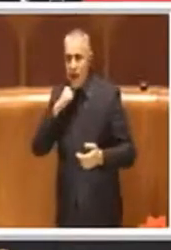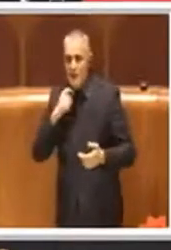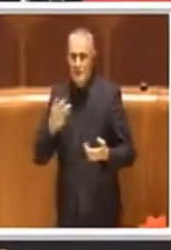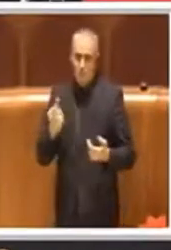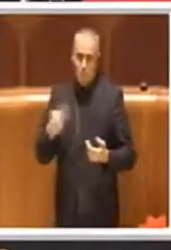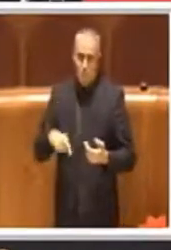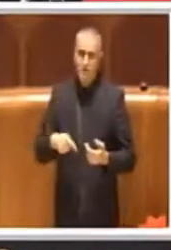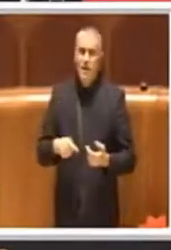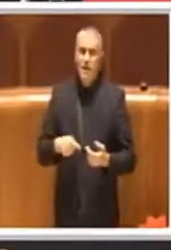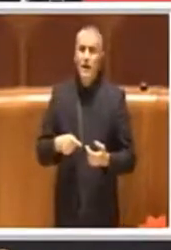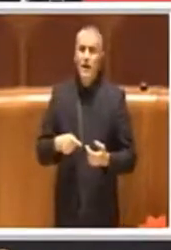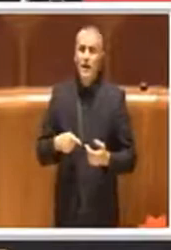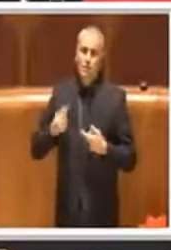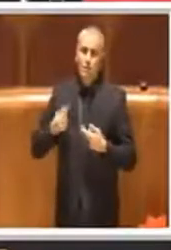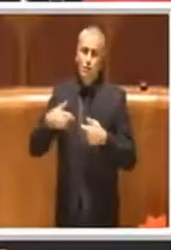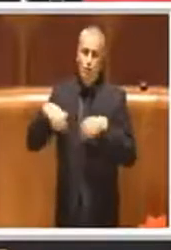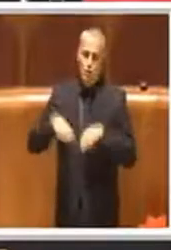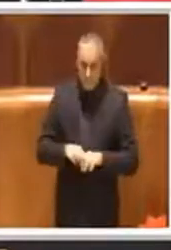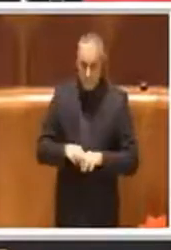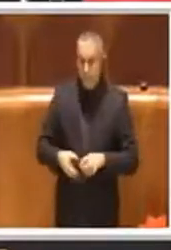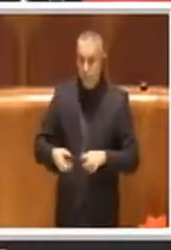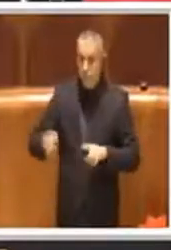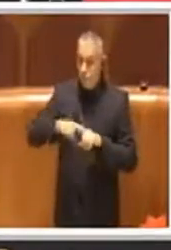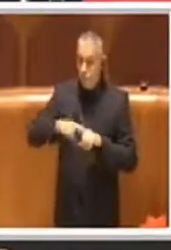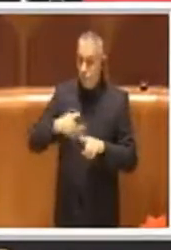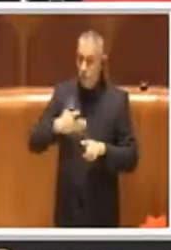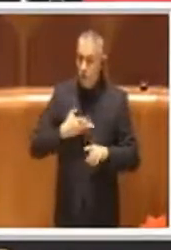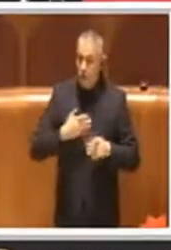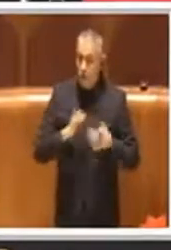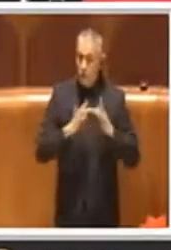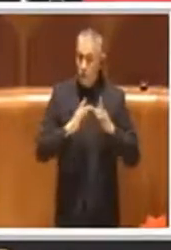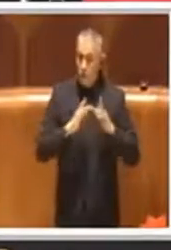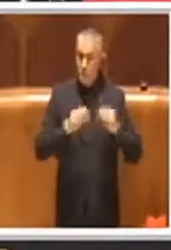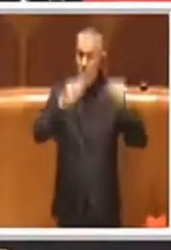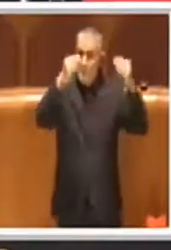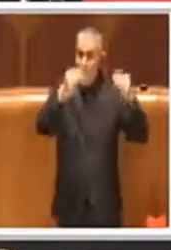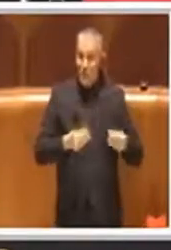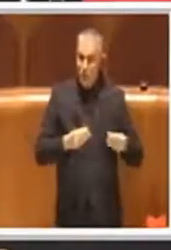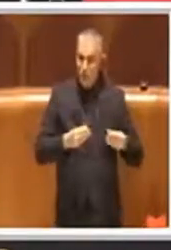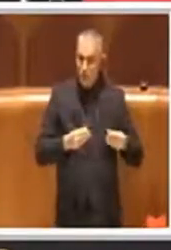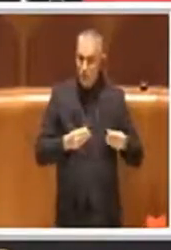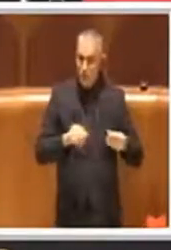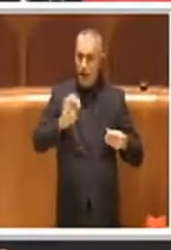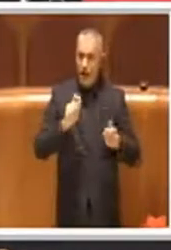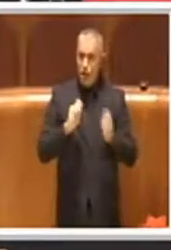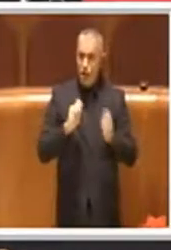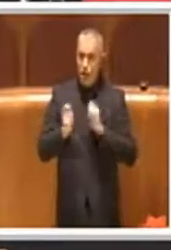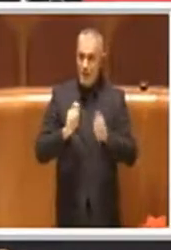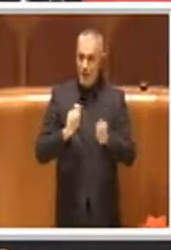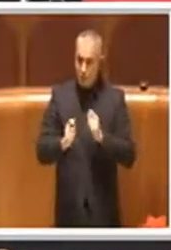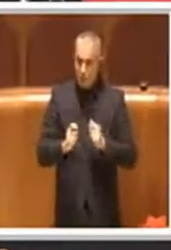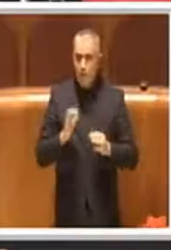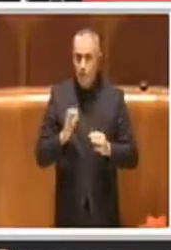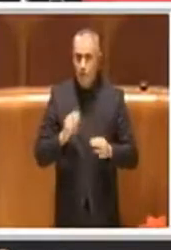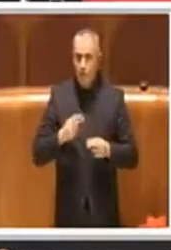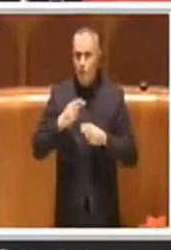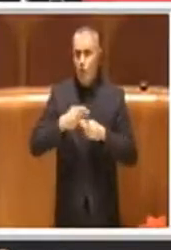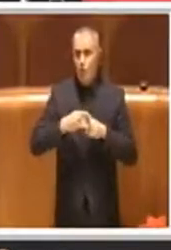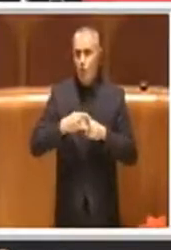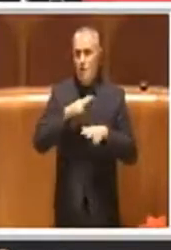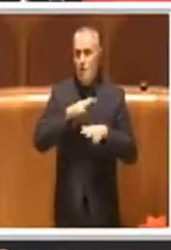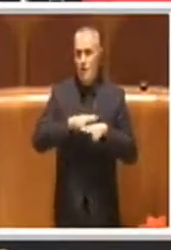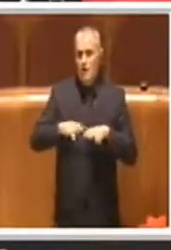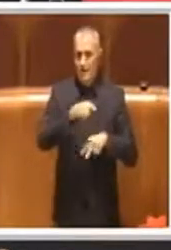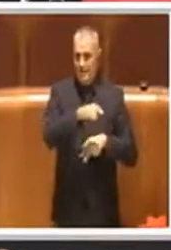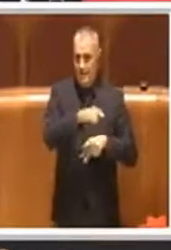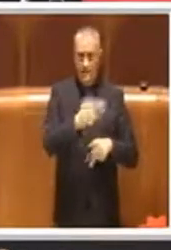viene già realizzato sono le piattaforme di e-commerce promosse da Roma Capitale, sia